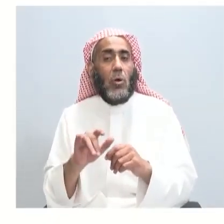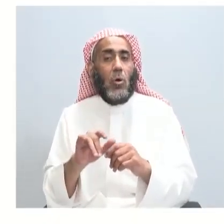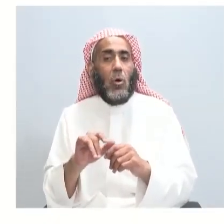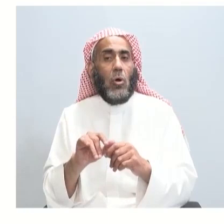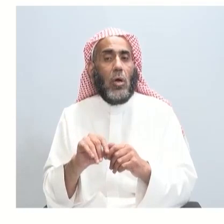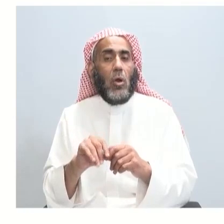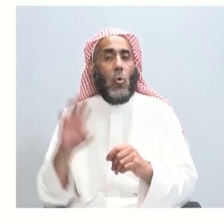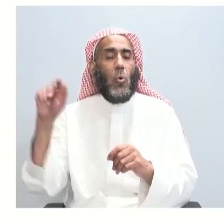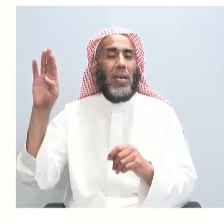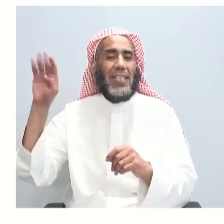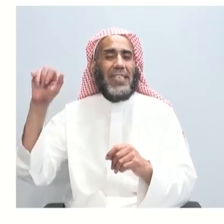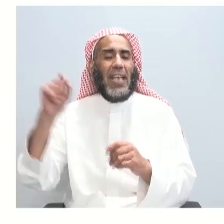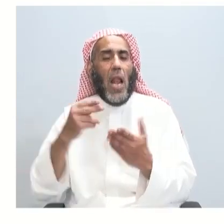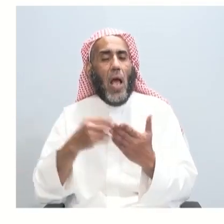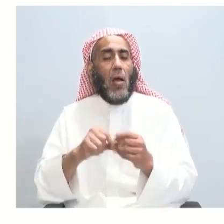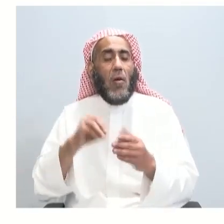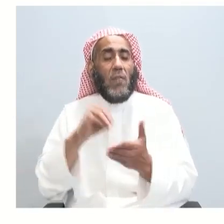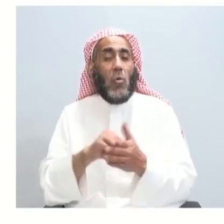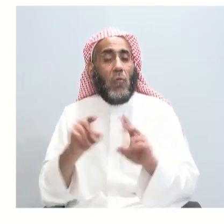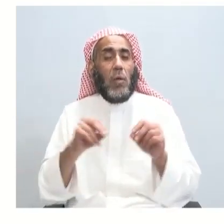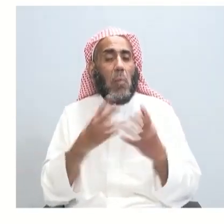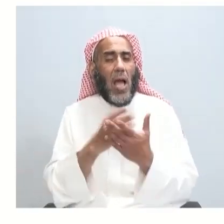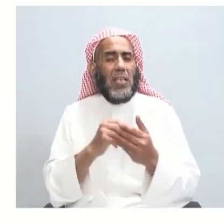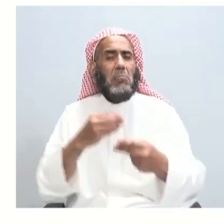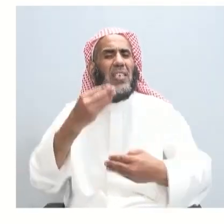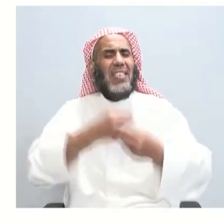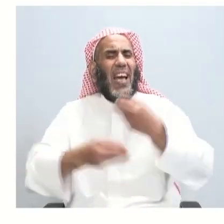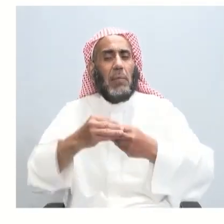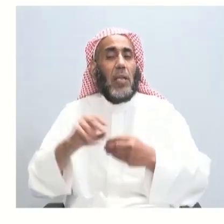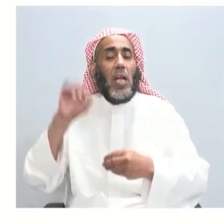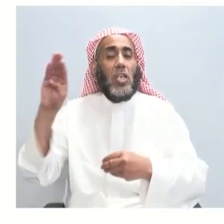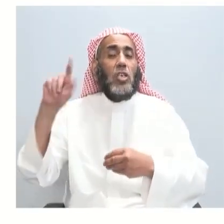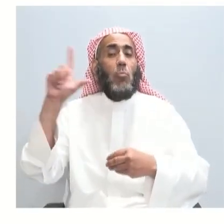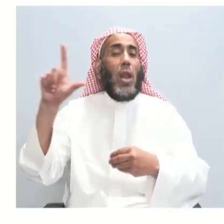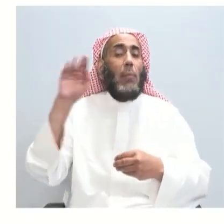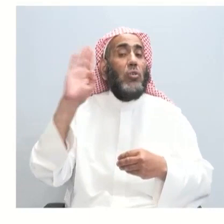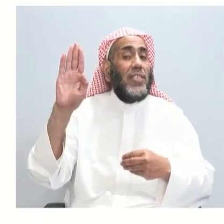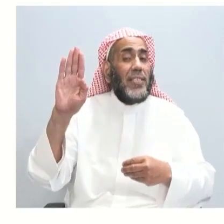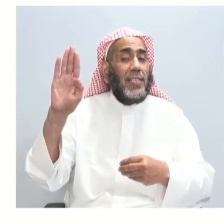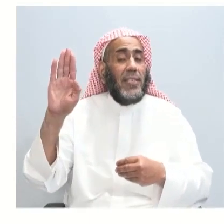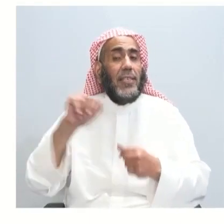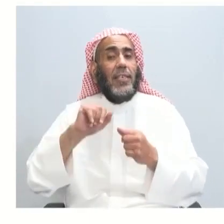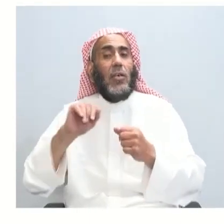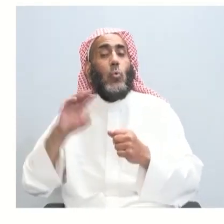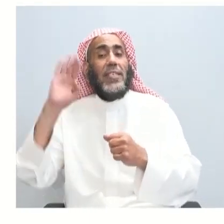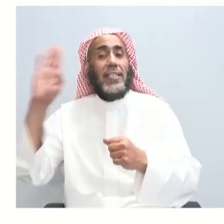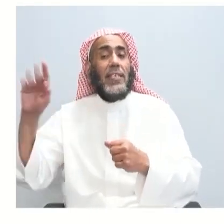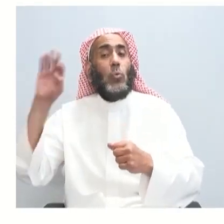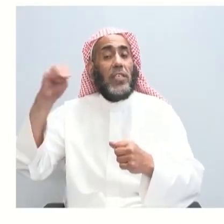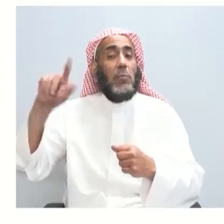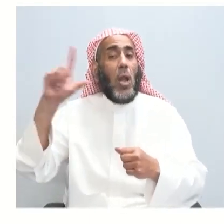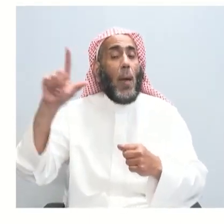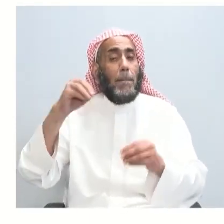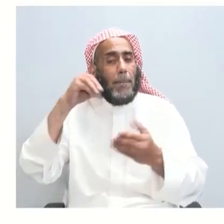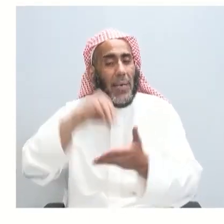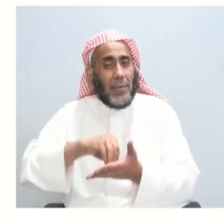وسجل او سجل في موضع واحد في معاجم التقليبات يعني الجيم واللام والسين وهنا ايضا السين والجيم واللام